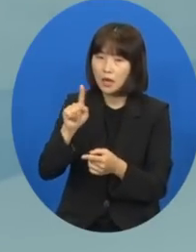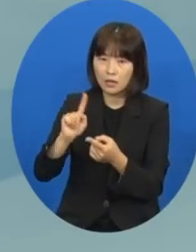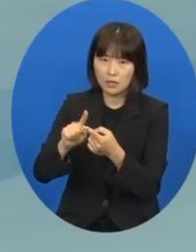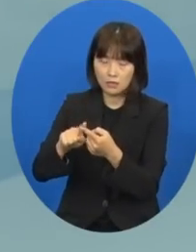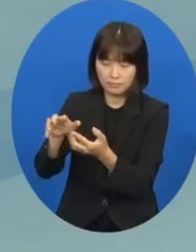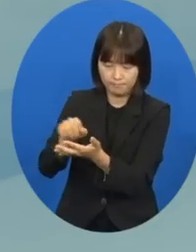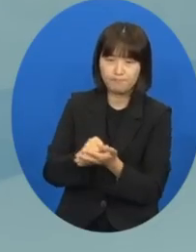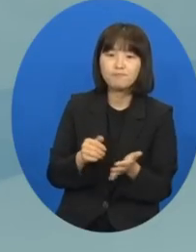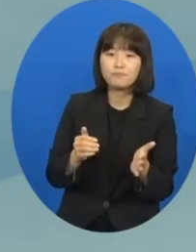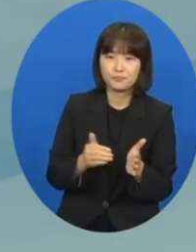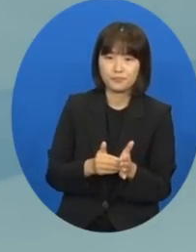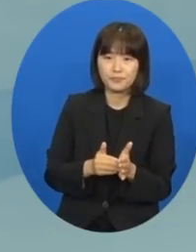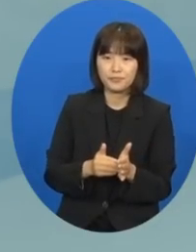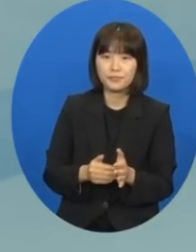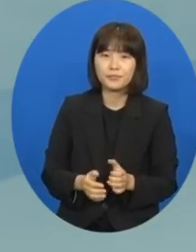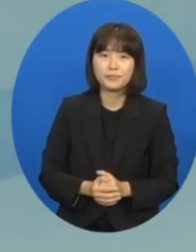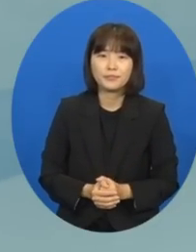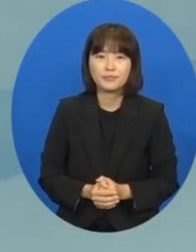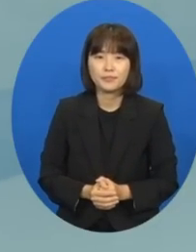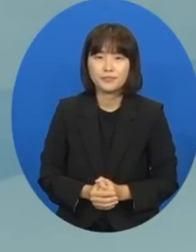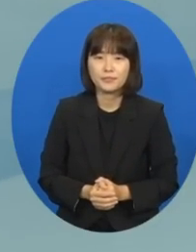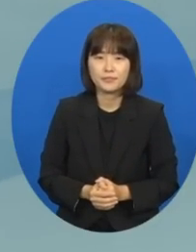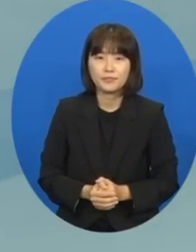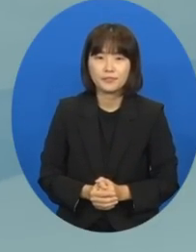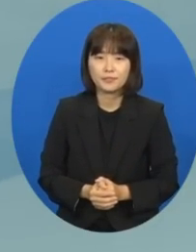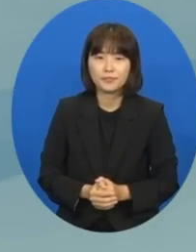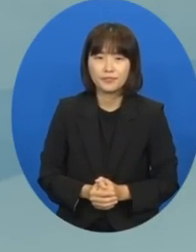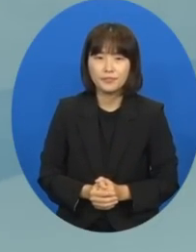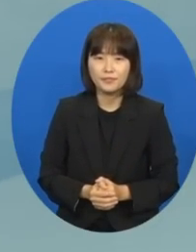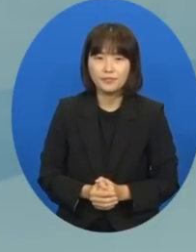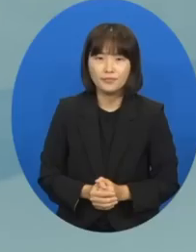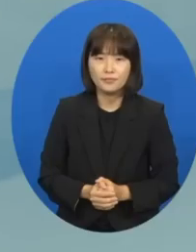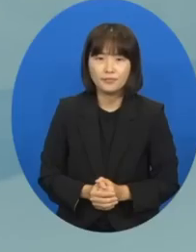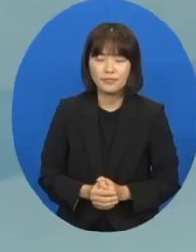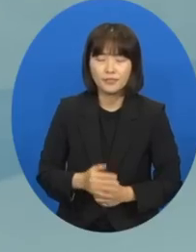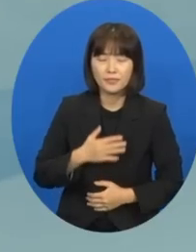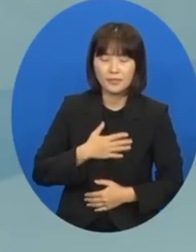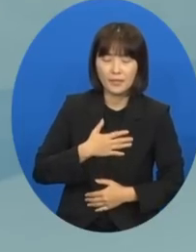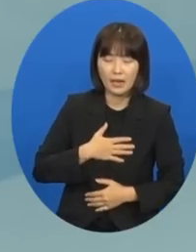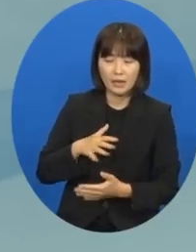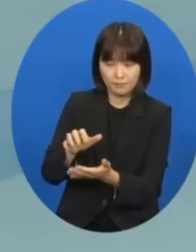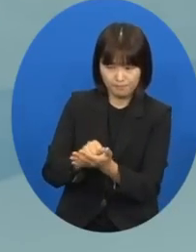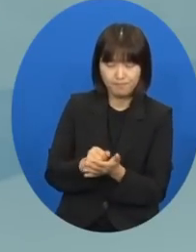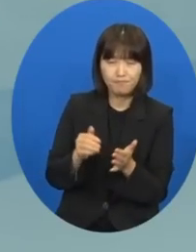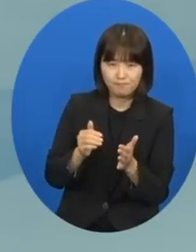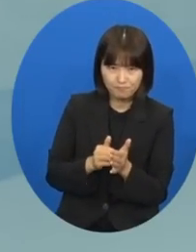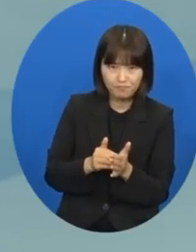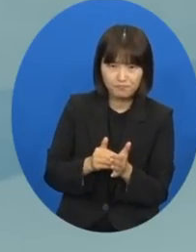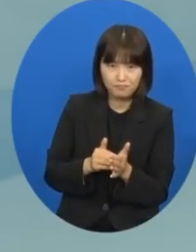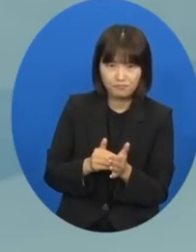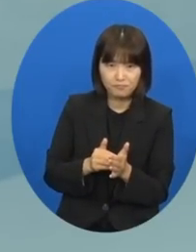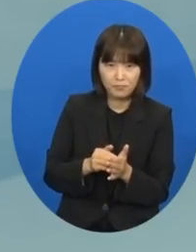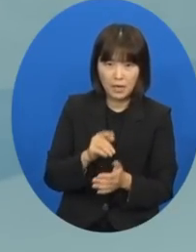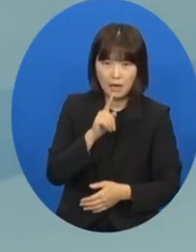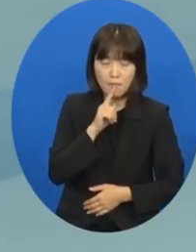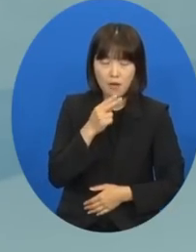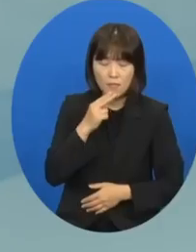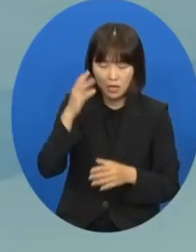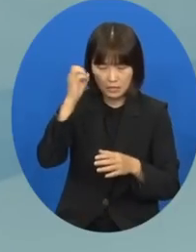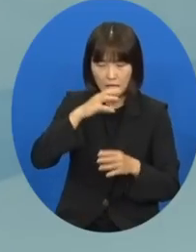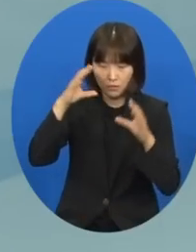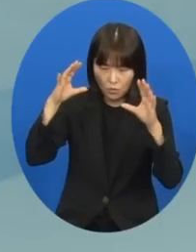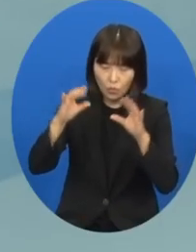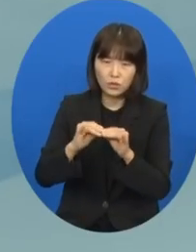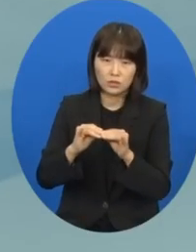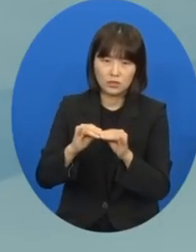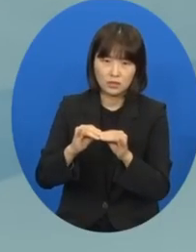아내의 제안을 아멘 하나님의 뜻입니다 라고 그냥 말없이 동의하면서 그렇게